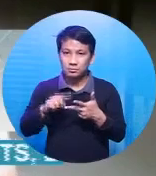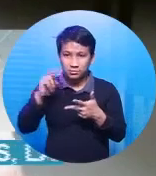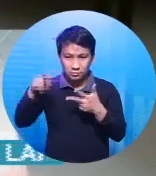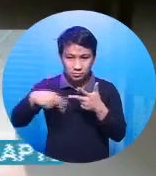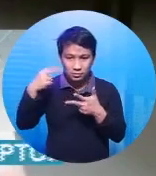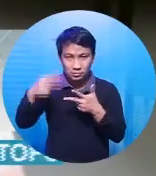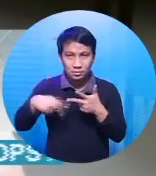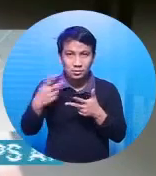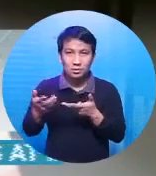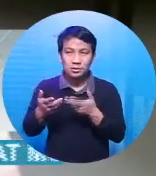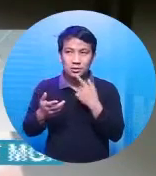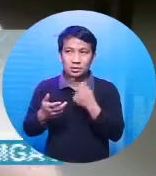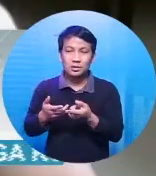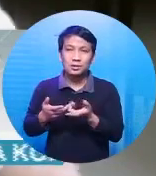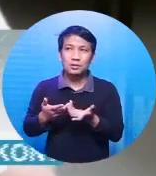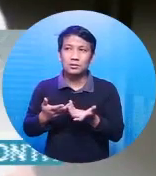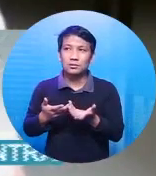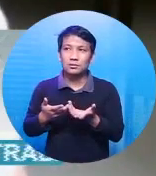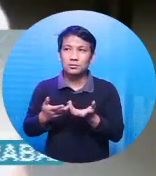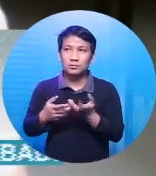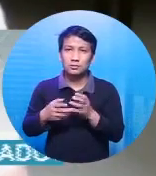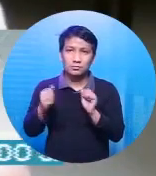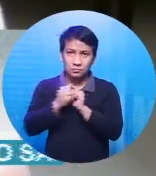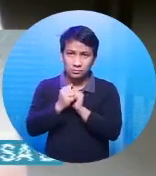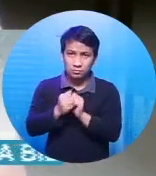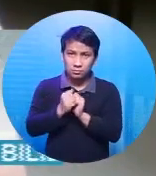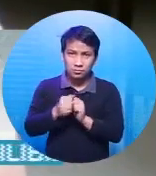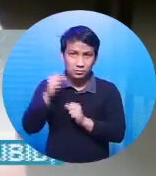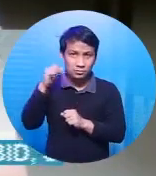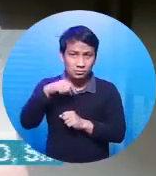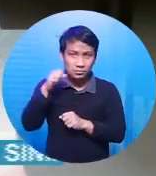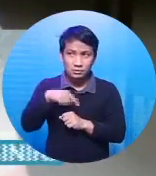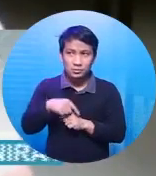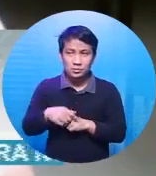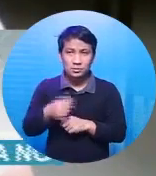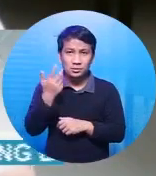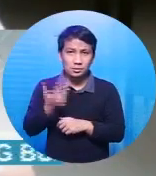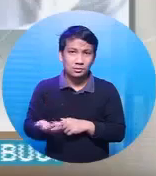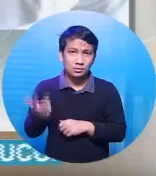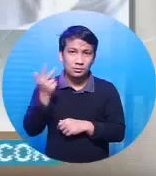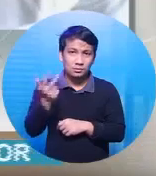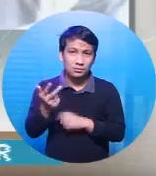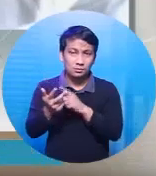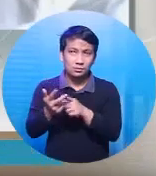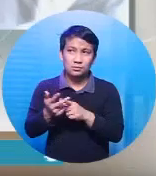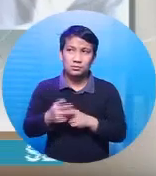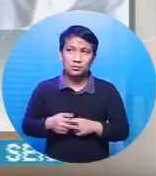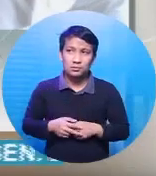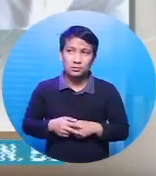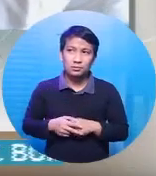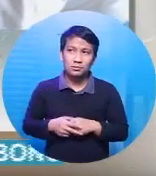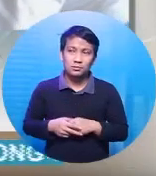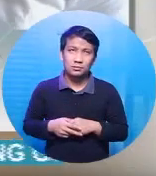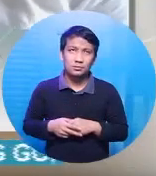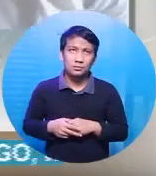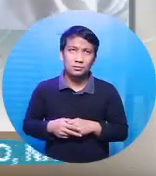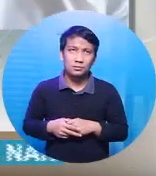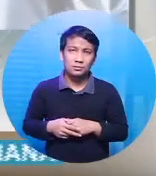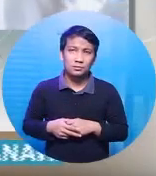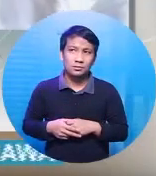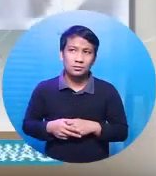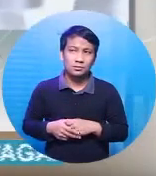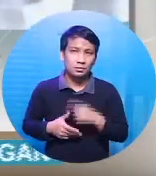na umiikot itong ating complainant na kasama kanyang sister. Threesome pa, sinabi threesome. Binanggit niya salitang threesome. So, nga po